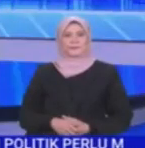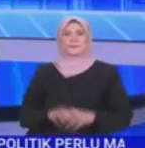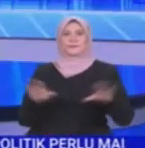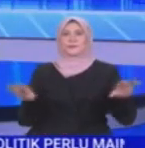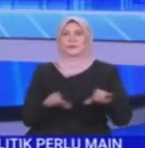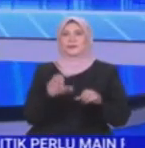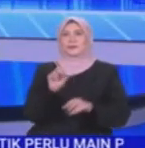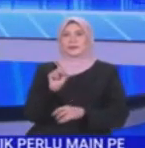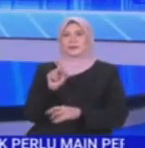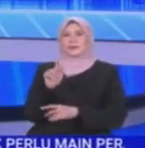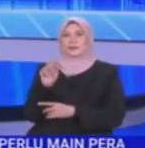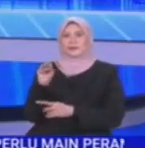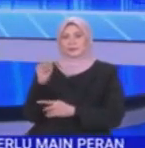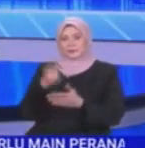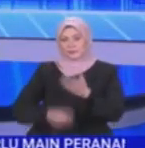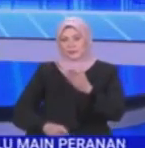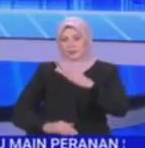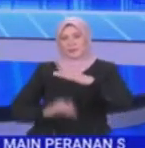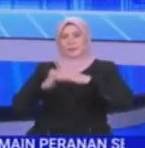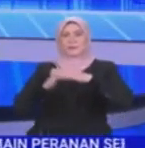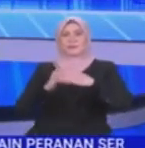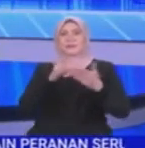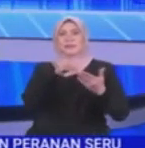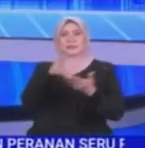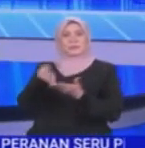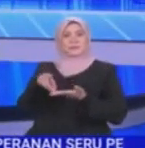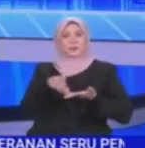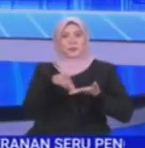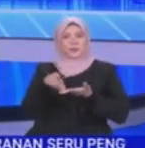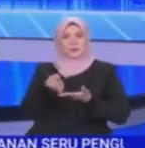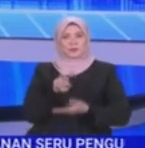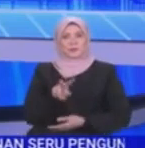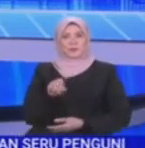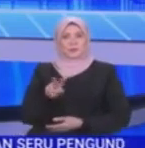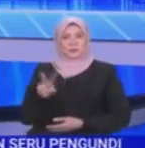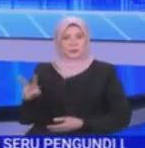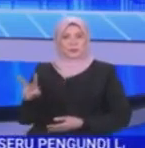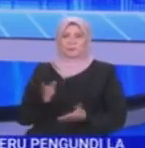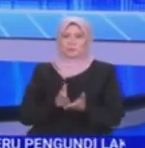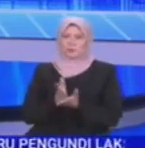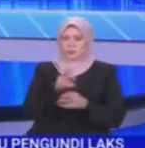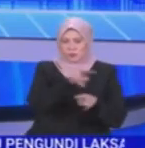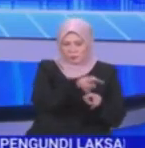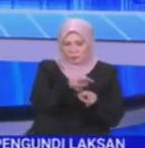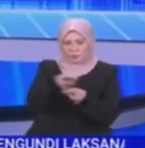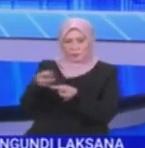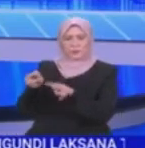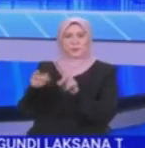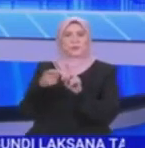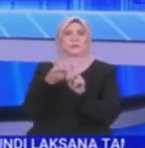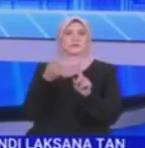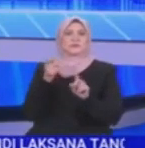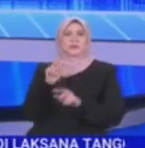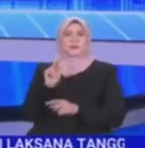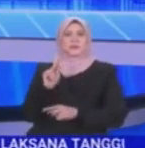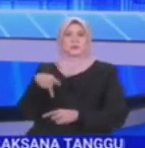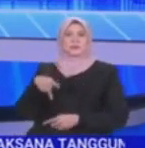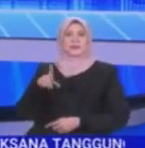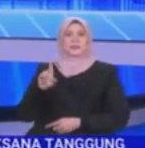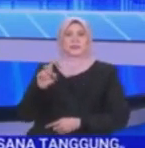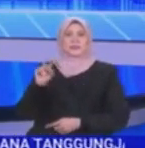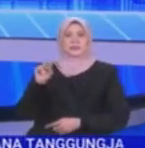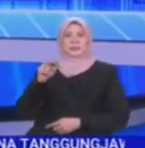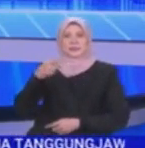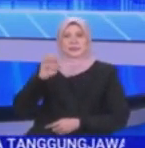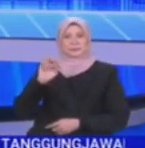Pelaksanaan skim harga maksimum musim perayaan di Diwali 2022 terus dipantau Kementerian Perdagangan Dalam Negeri dan Aliwal